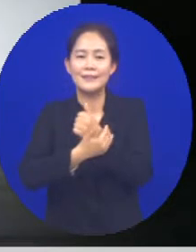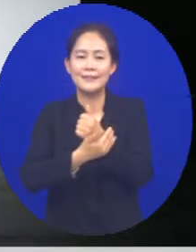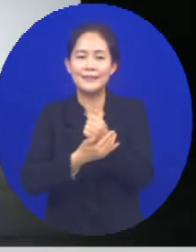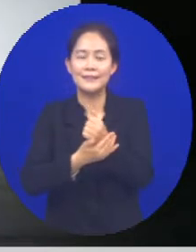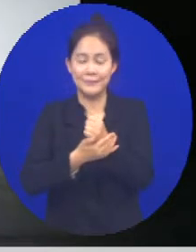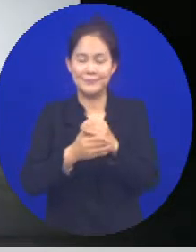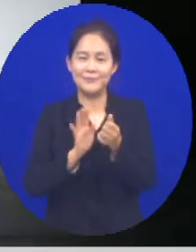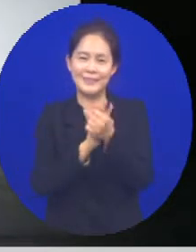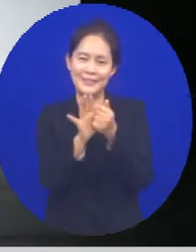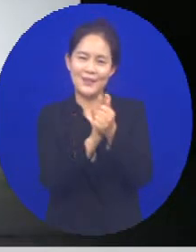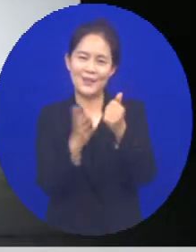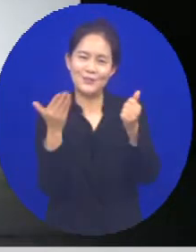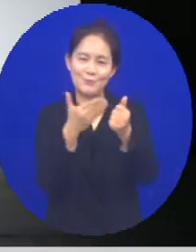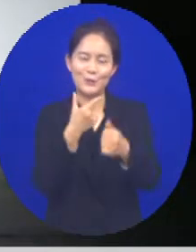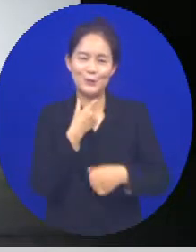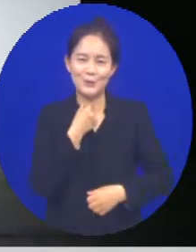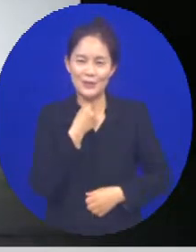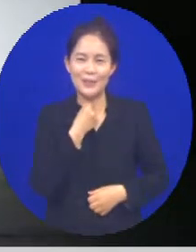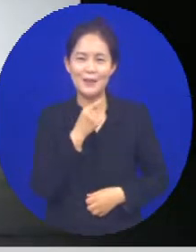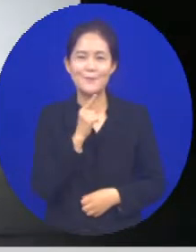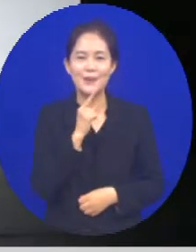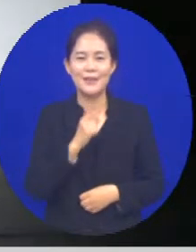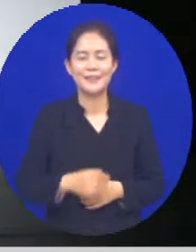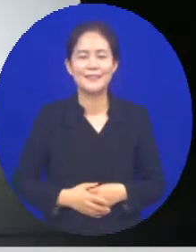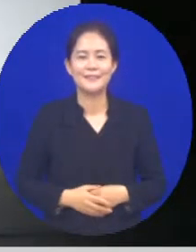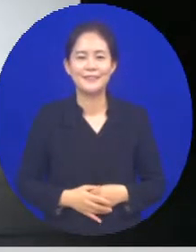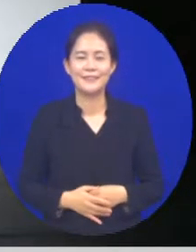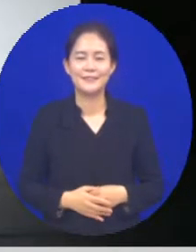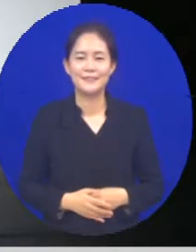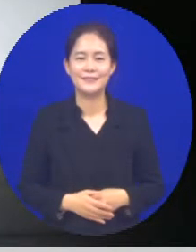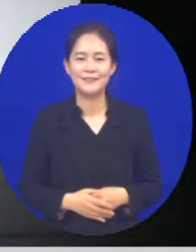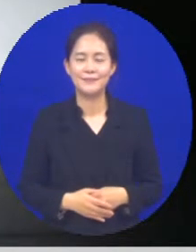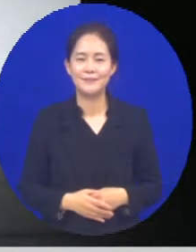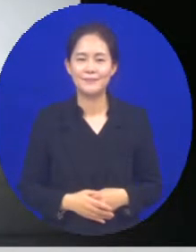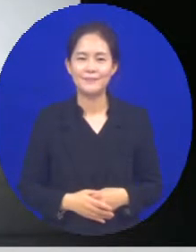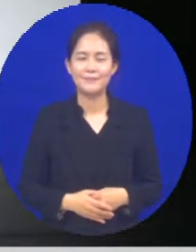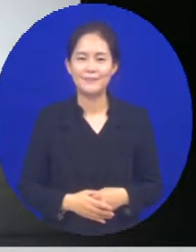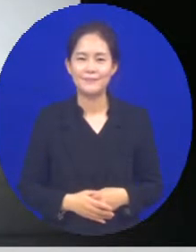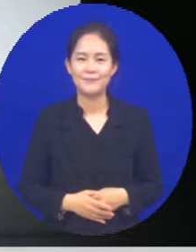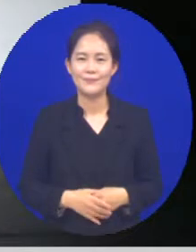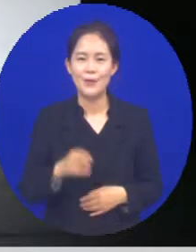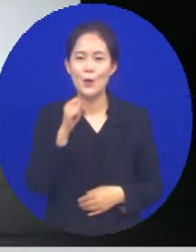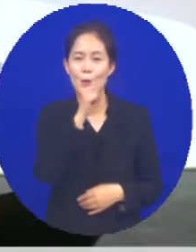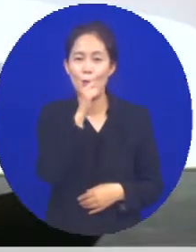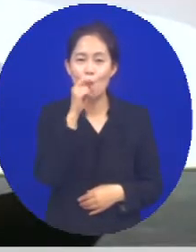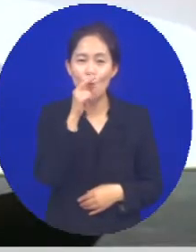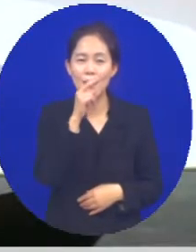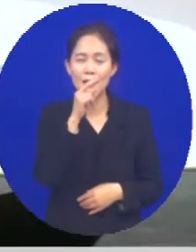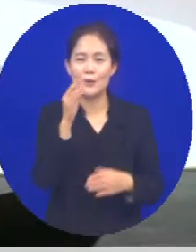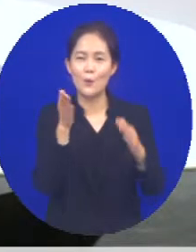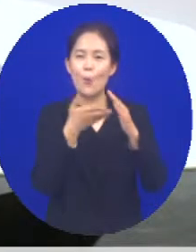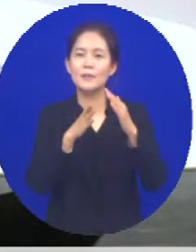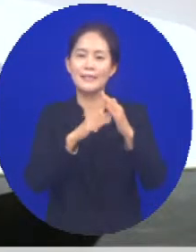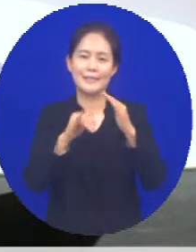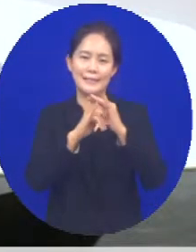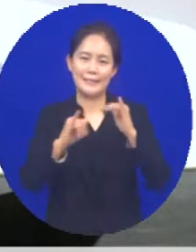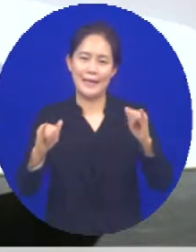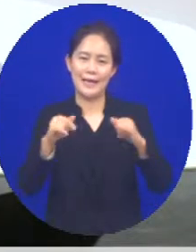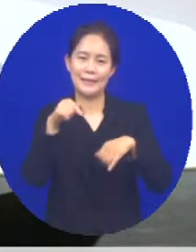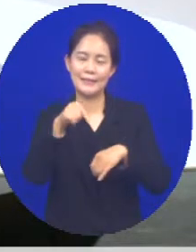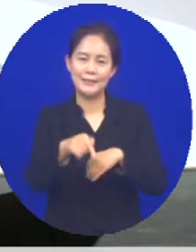여러분이 이 아 아 으 5만대 그렇게나 꾸어 멍이 우리